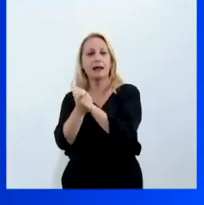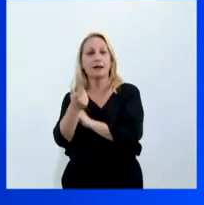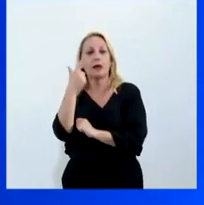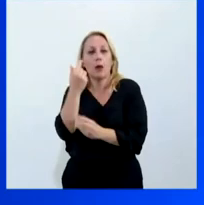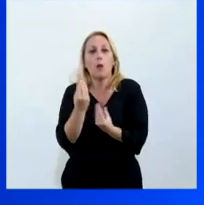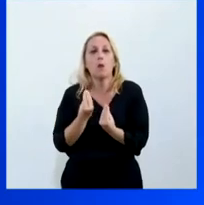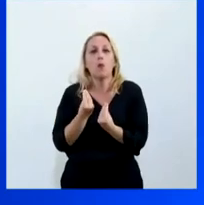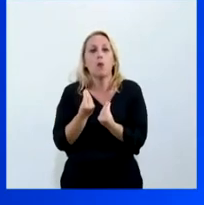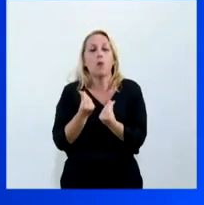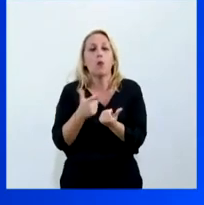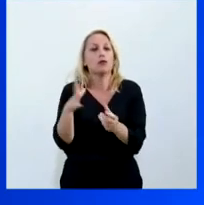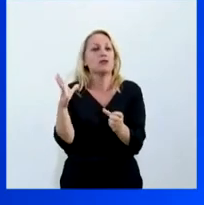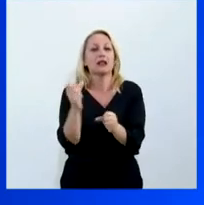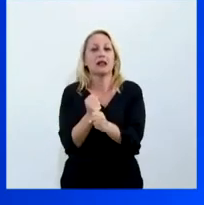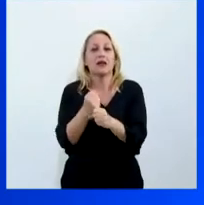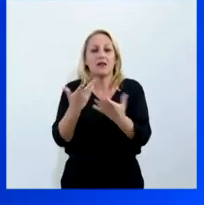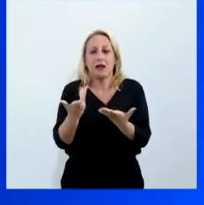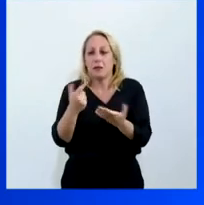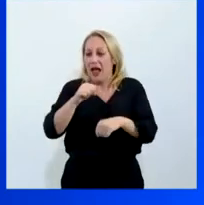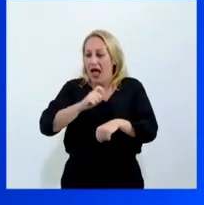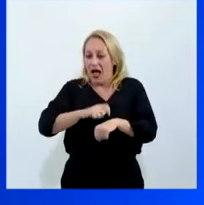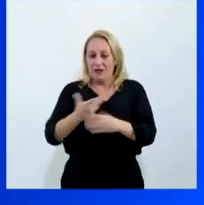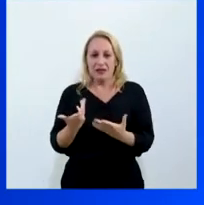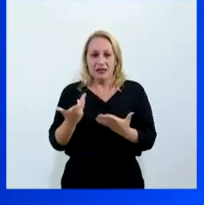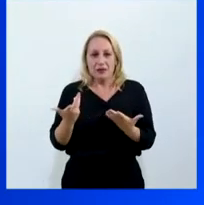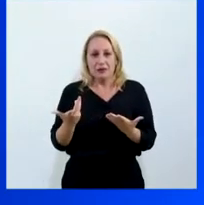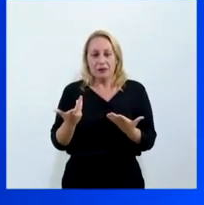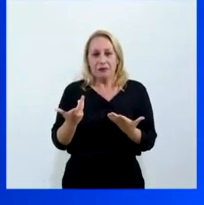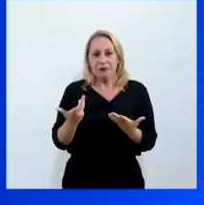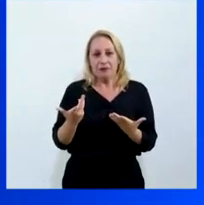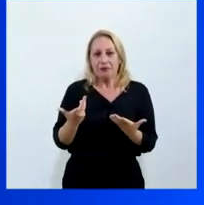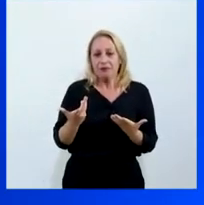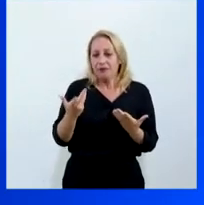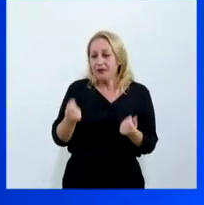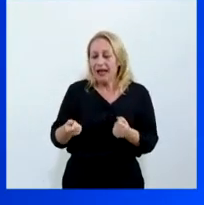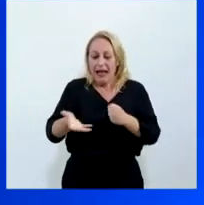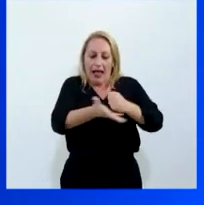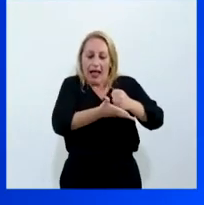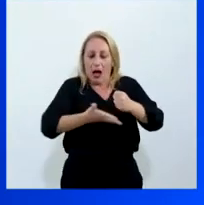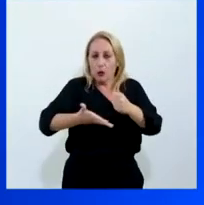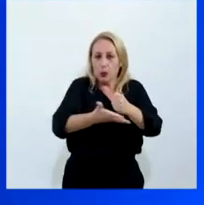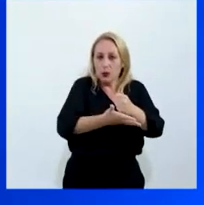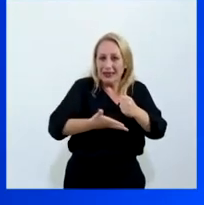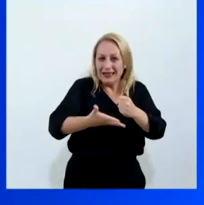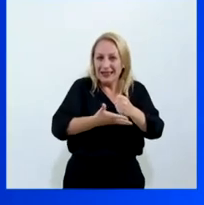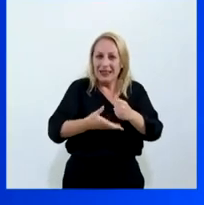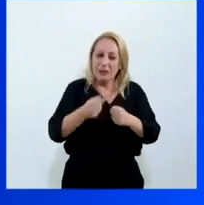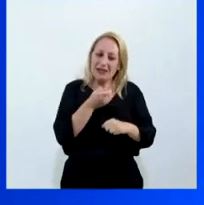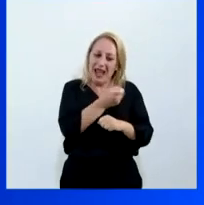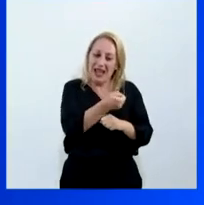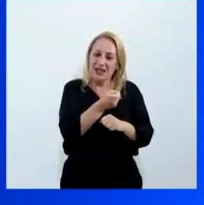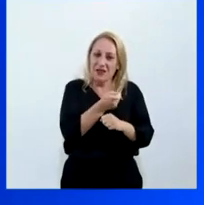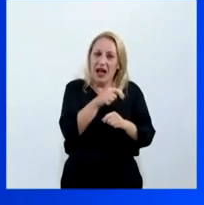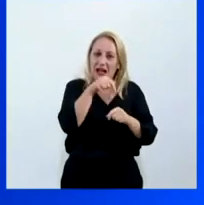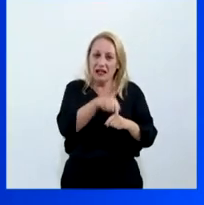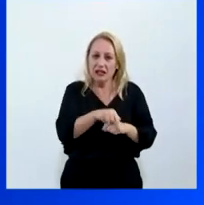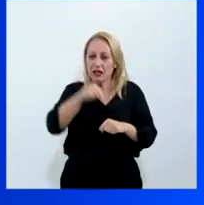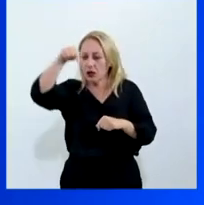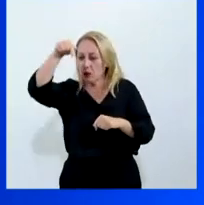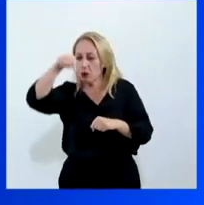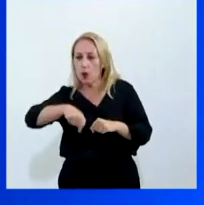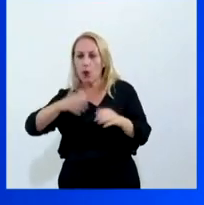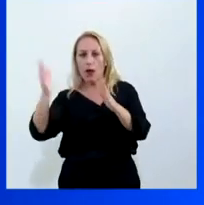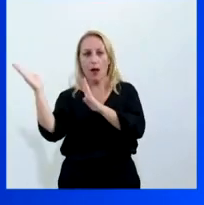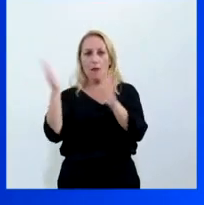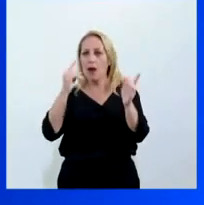θα μπορέσουμε να προσαρμόσουμε την αγροτική ασφάλιση στις απαιτήσεις